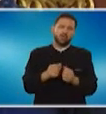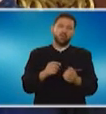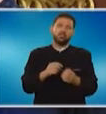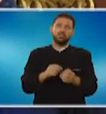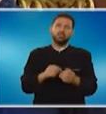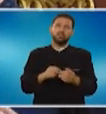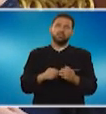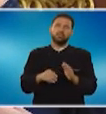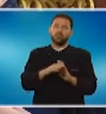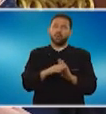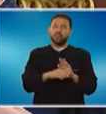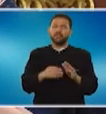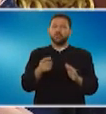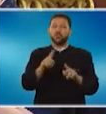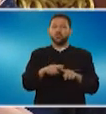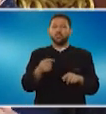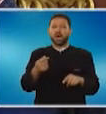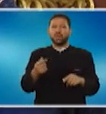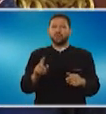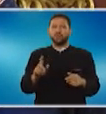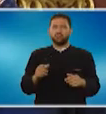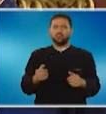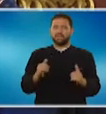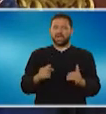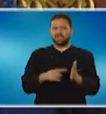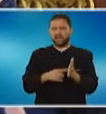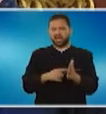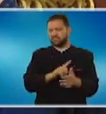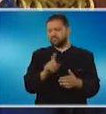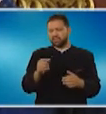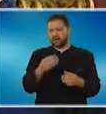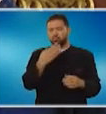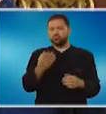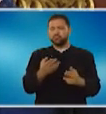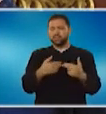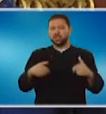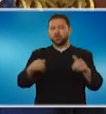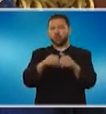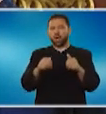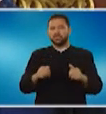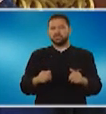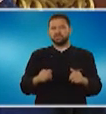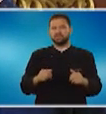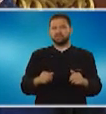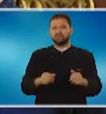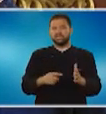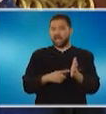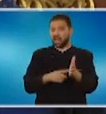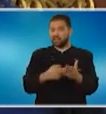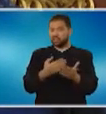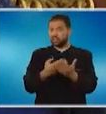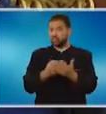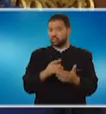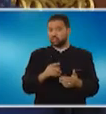profunde, neliniștile noastre și nemulțumirile. Sau ne explică de ce putem fi bucuroși și fericiți și de ce